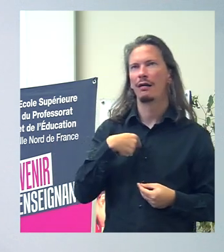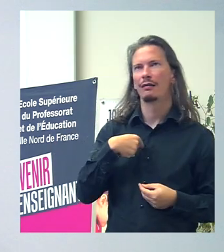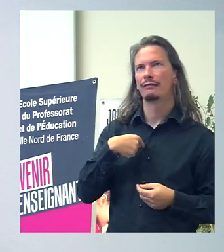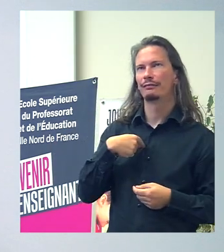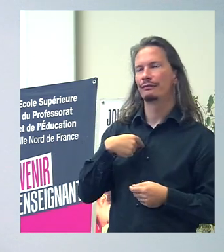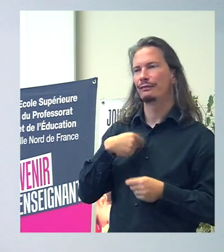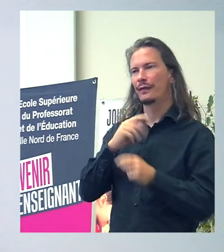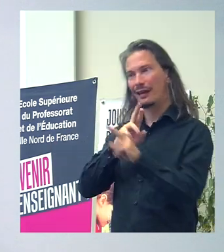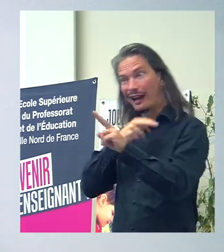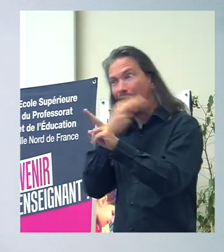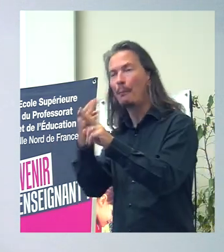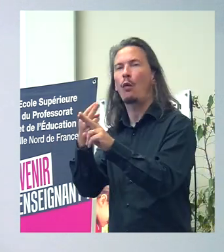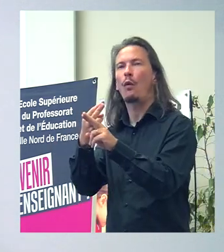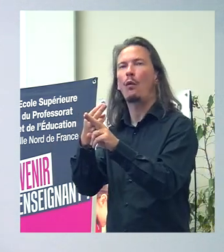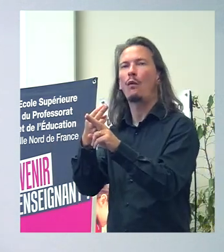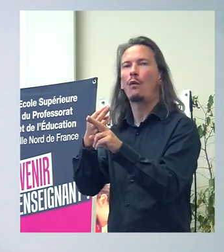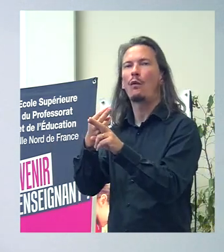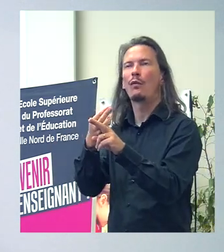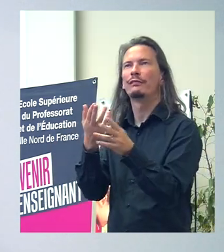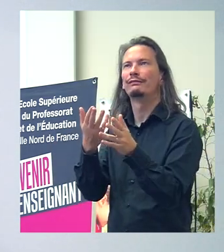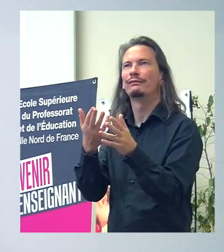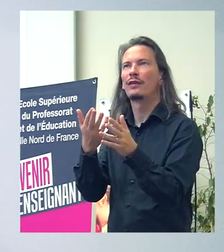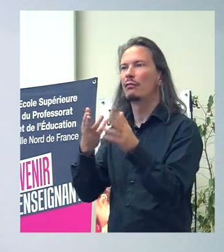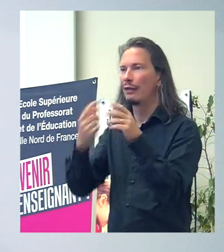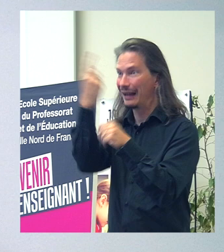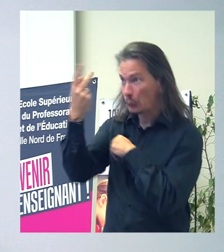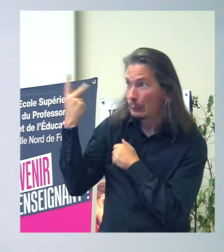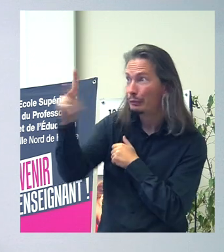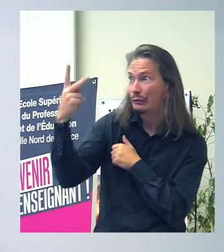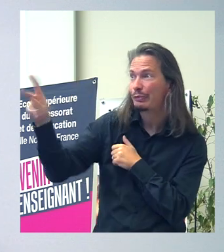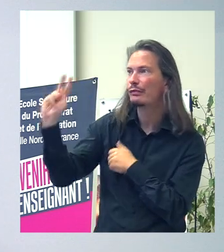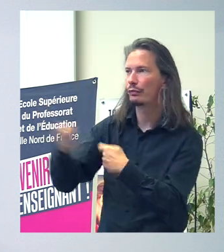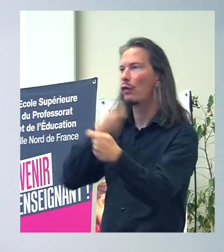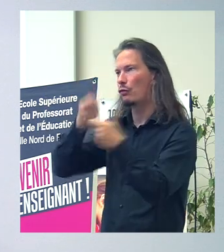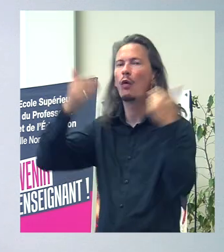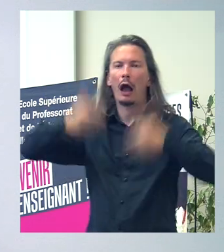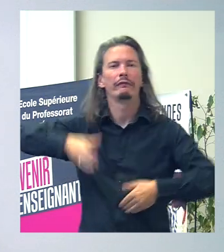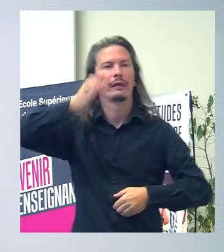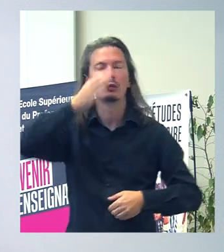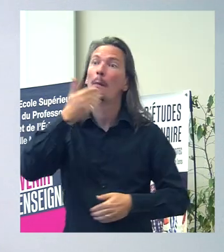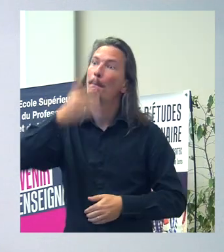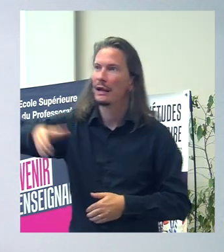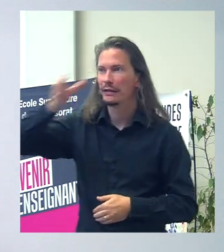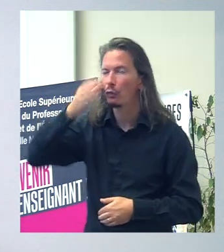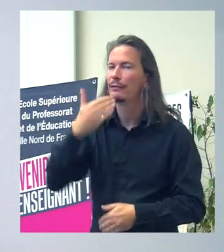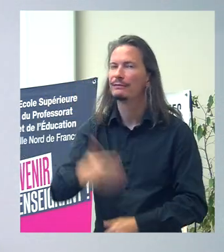répondre à l'intérêt de ce qui vous anime, vous. Voilà, on va rester là et je vous en remercie.